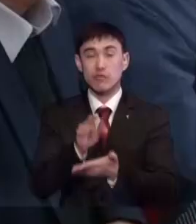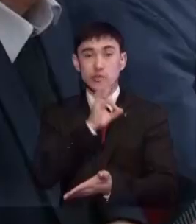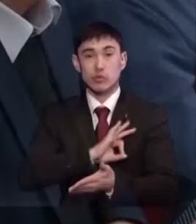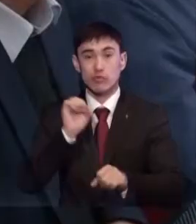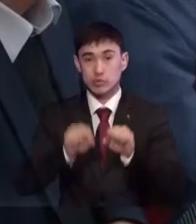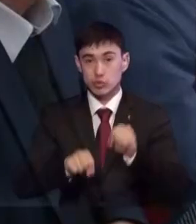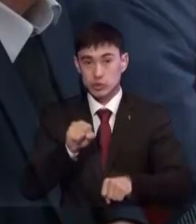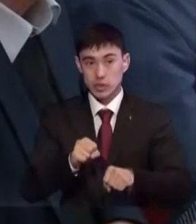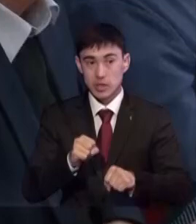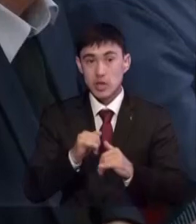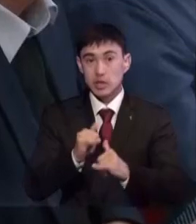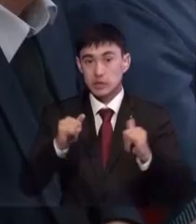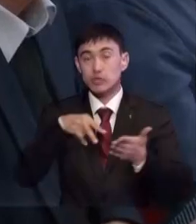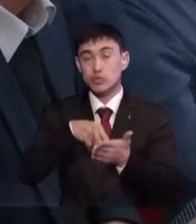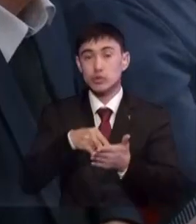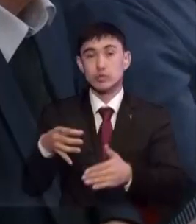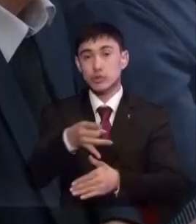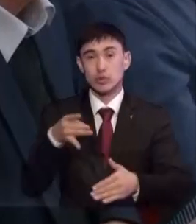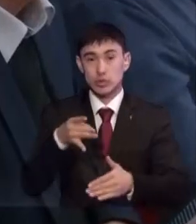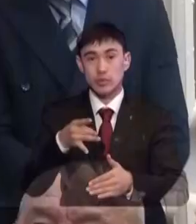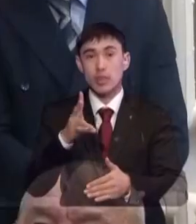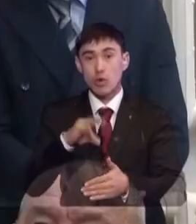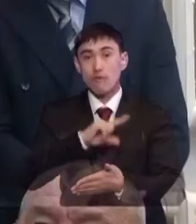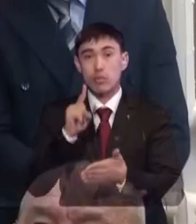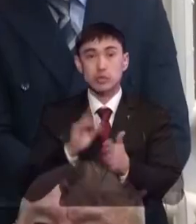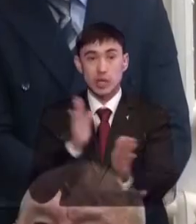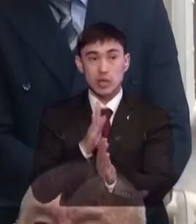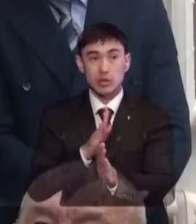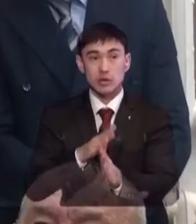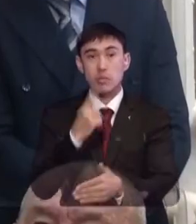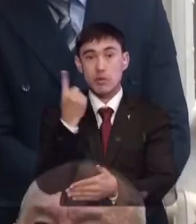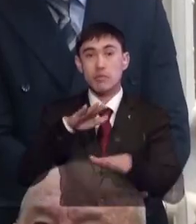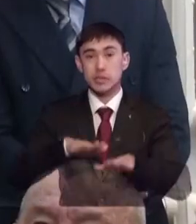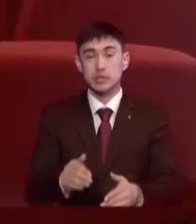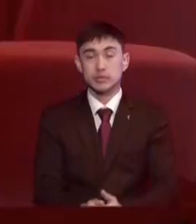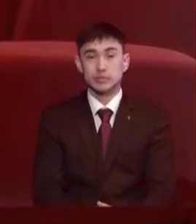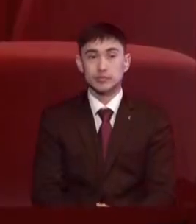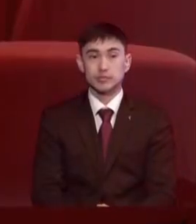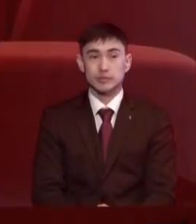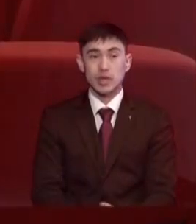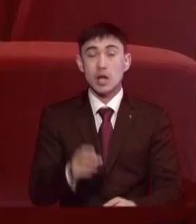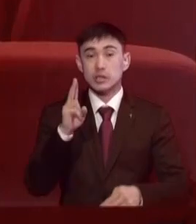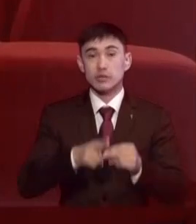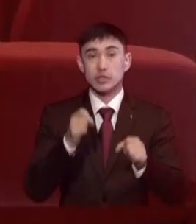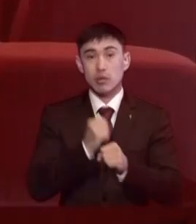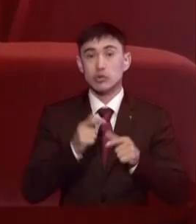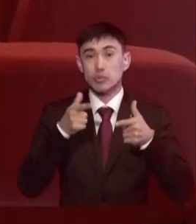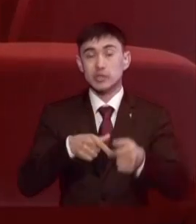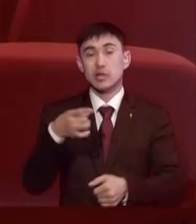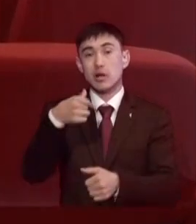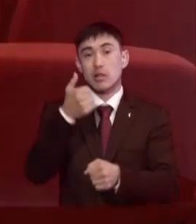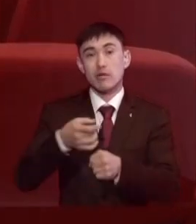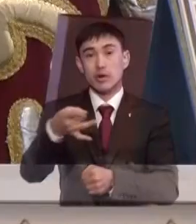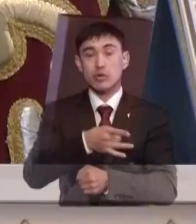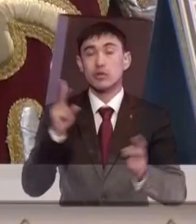этой возможностью и развивать туризм в регионе. Однако вопрос экологии стоит на первом месте. В завершении рабочей поездки глава